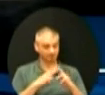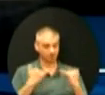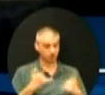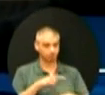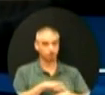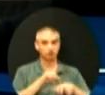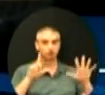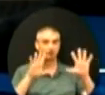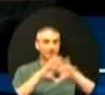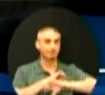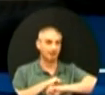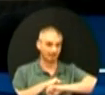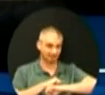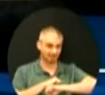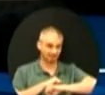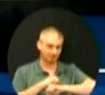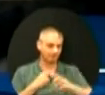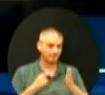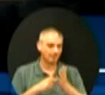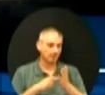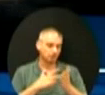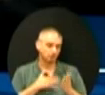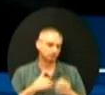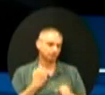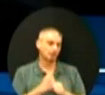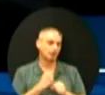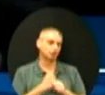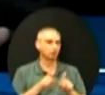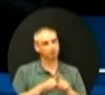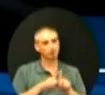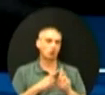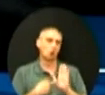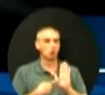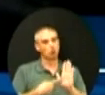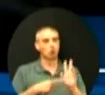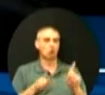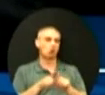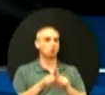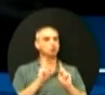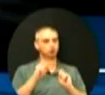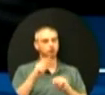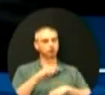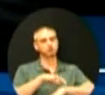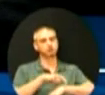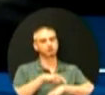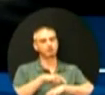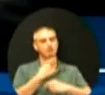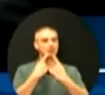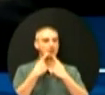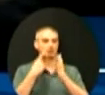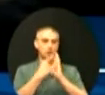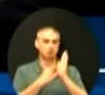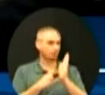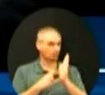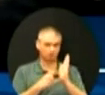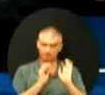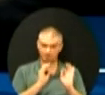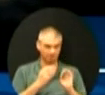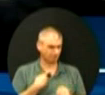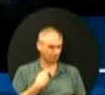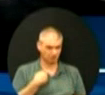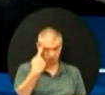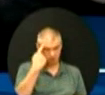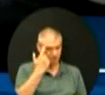היום 19:00 היא משום שהם רוצים לעשות מראית עין, כאילו יש מספיק זמן לדון בחוק הזה. אבל בינך